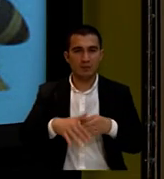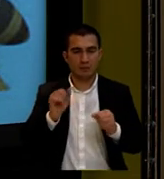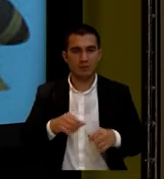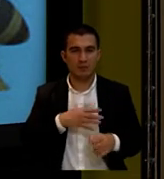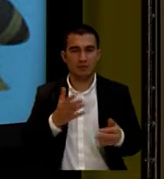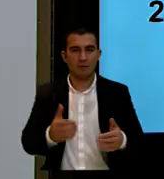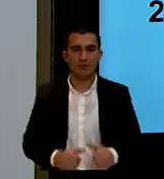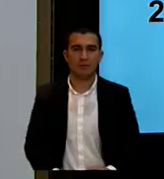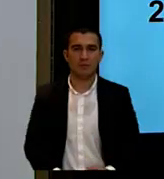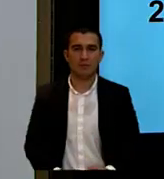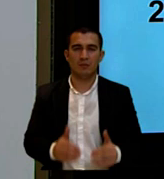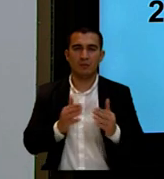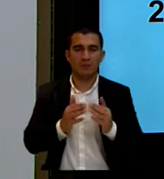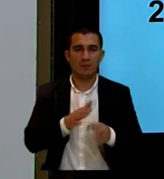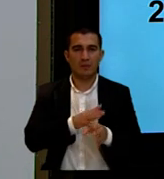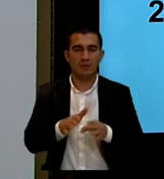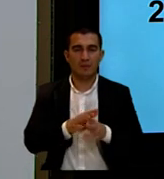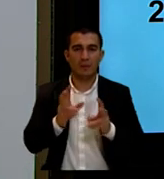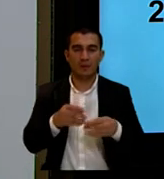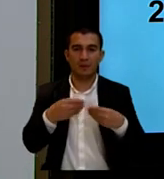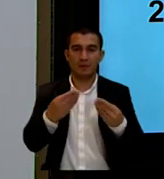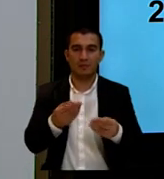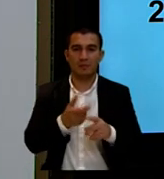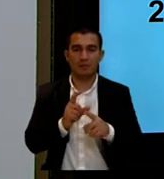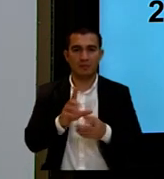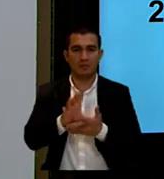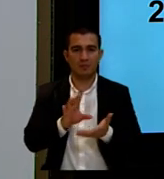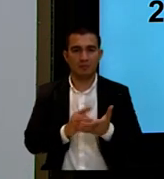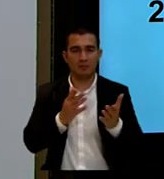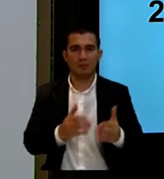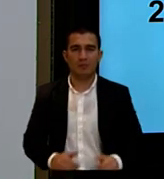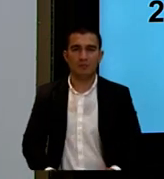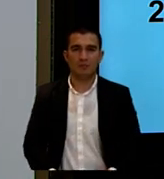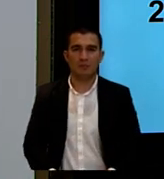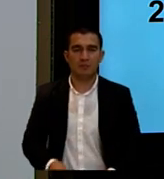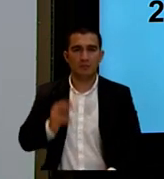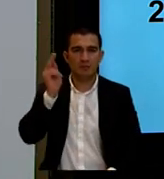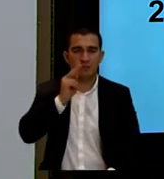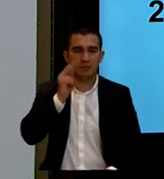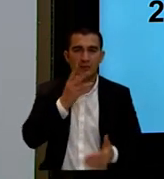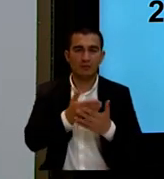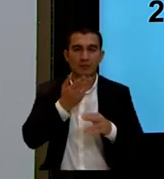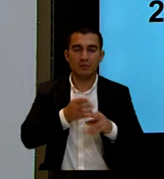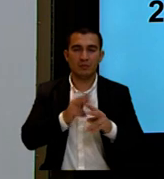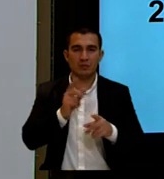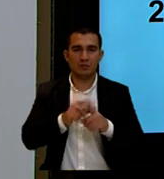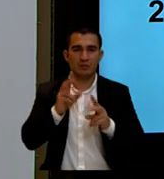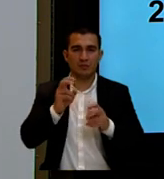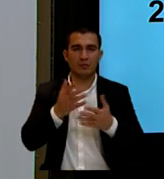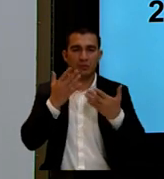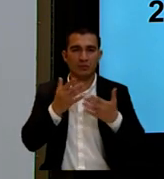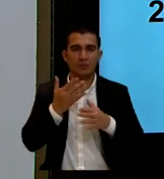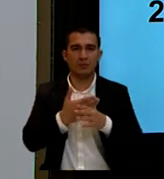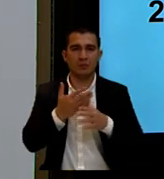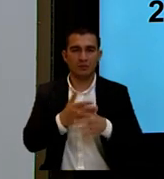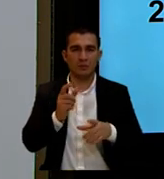bo'lsa, uyga beriladigan topshiriqni yozib oling. Darslikdagi mavzuni o'qib, tayanch